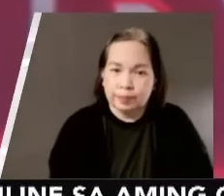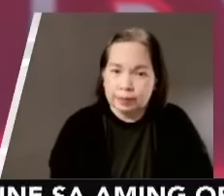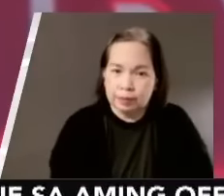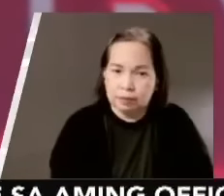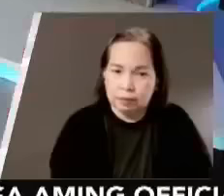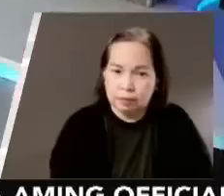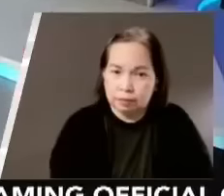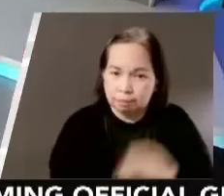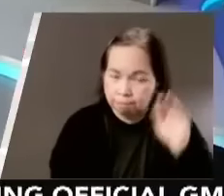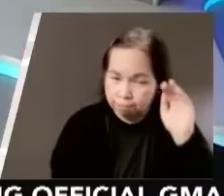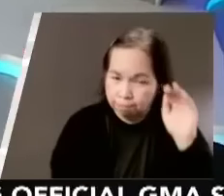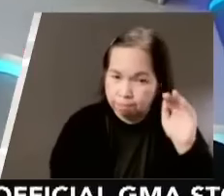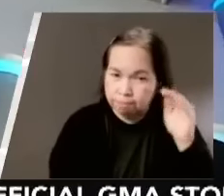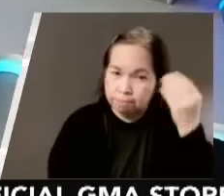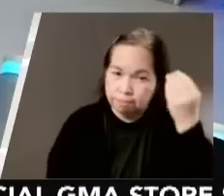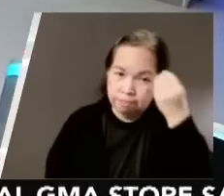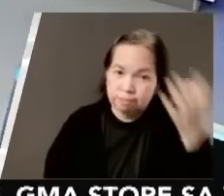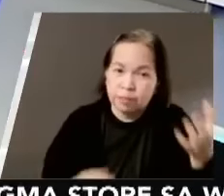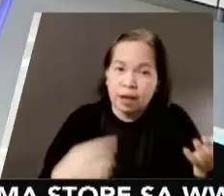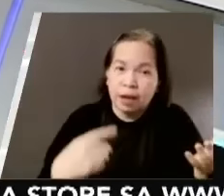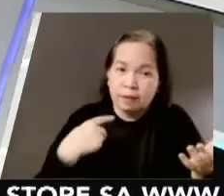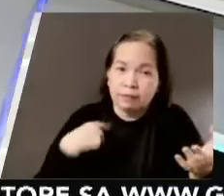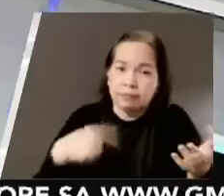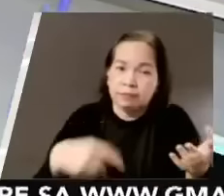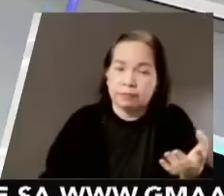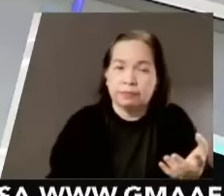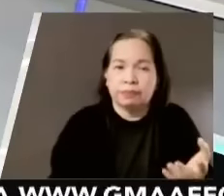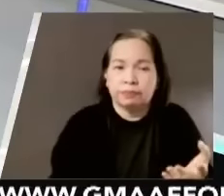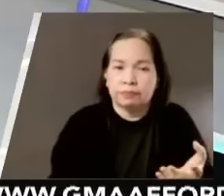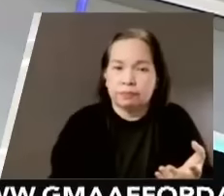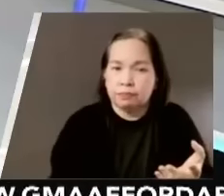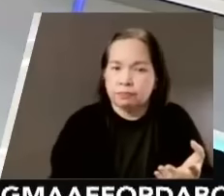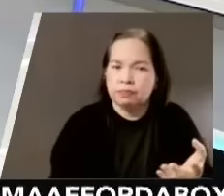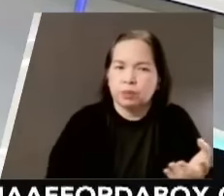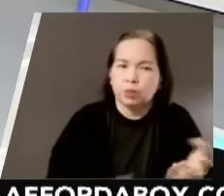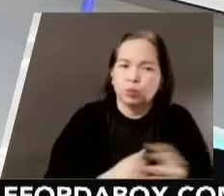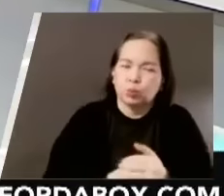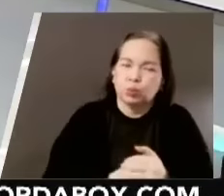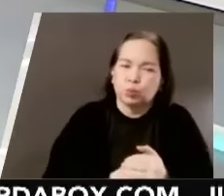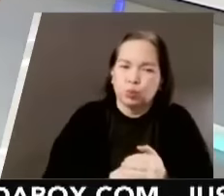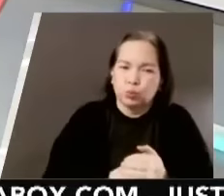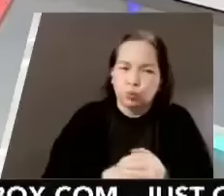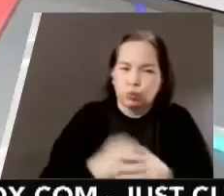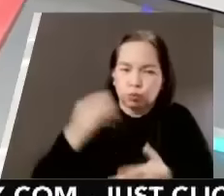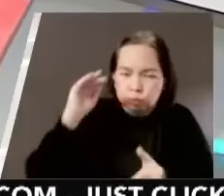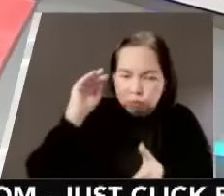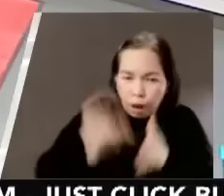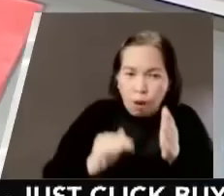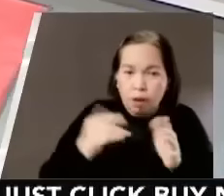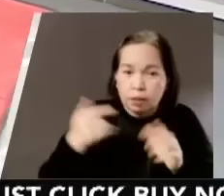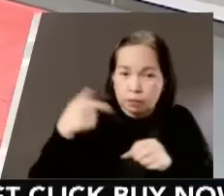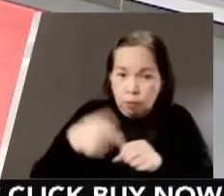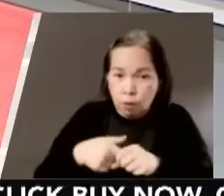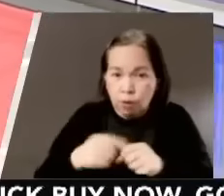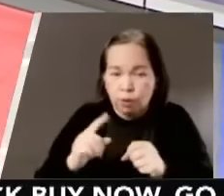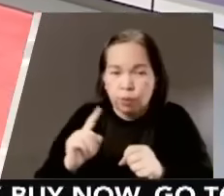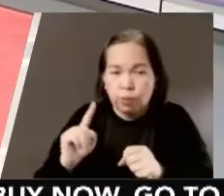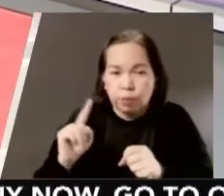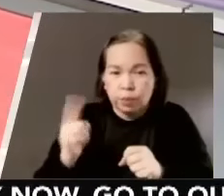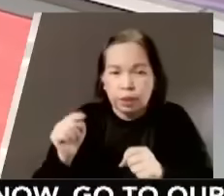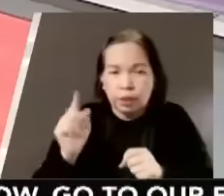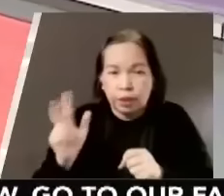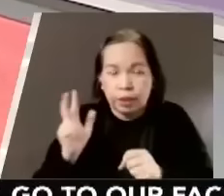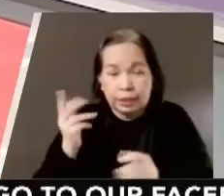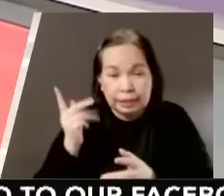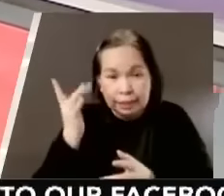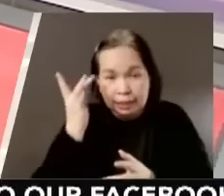linggo. Hanggang 1.30 centavos ang tansya ng kumpanyang Unioil na posibleng tapyas sa kada liter ng gasolina at diesel. Ang sa